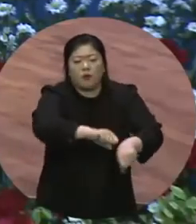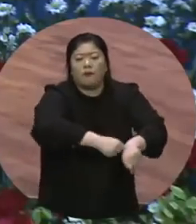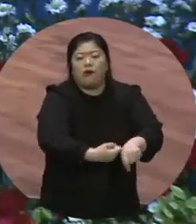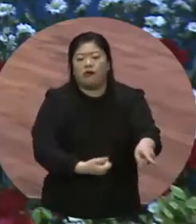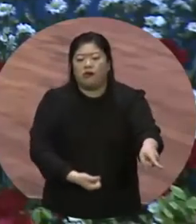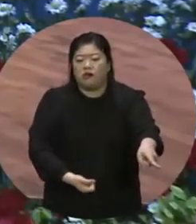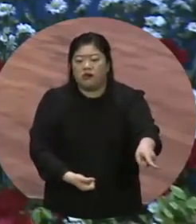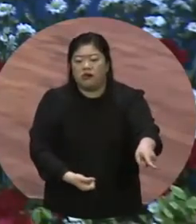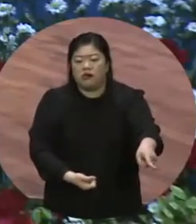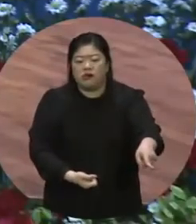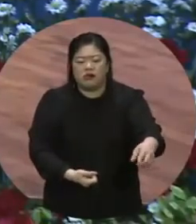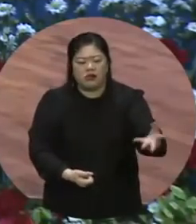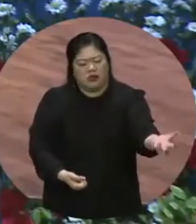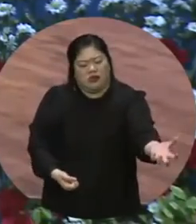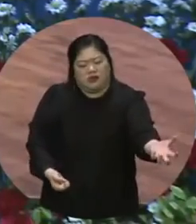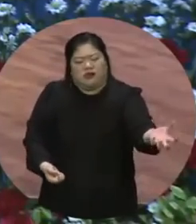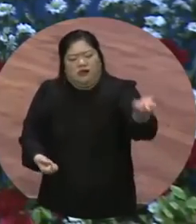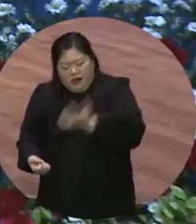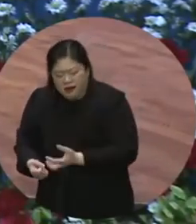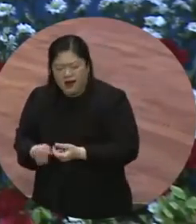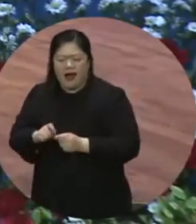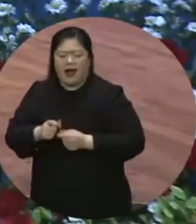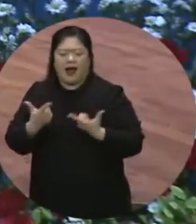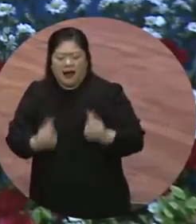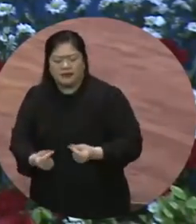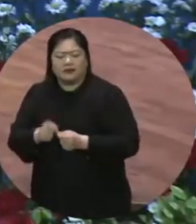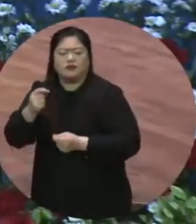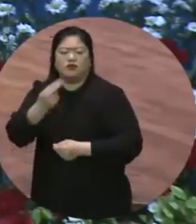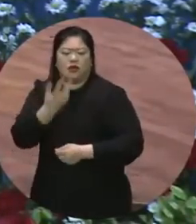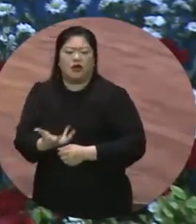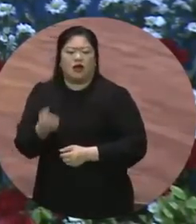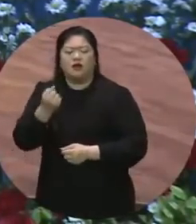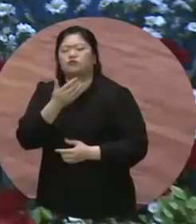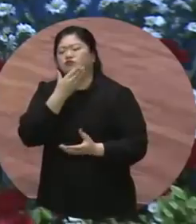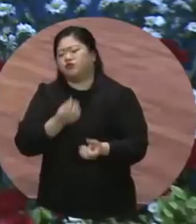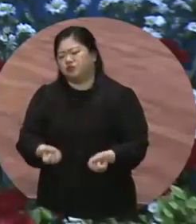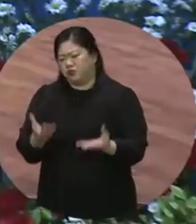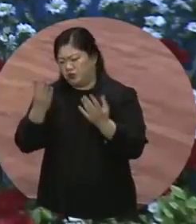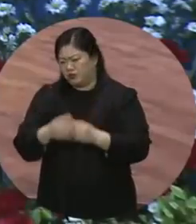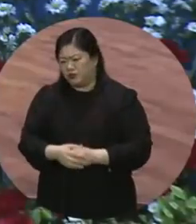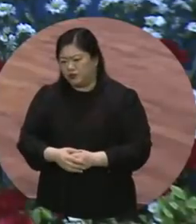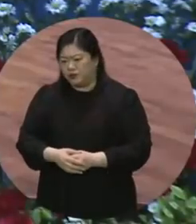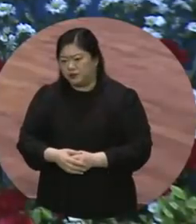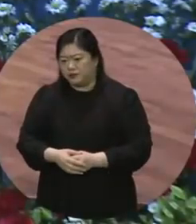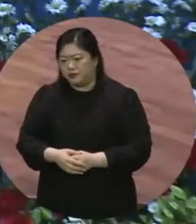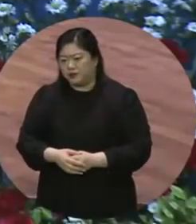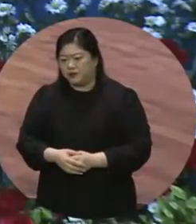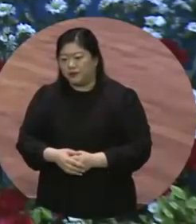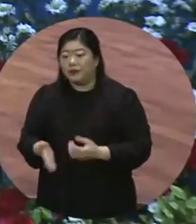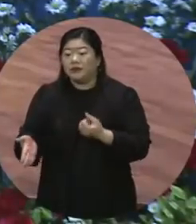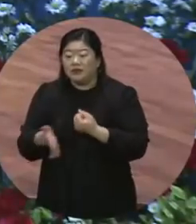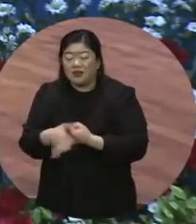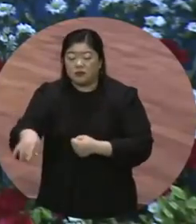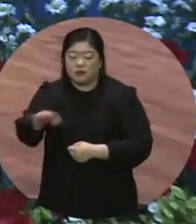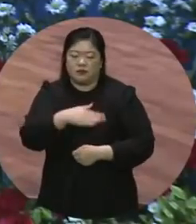길로 인도하는 이것이 최고의 축복이란. 그래서 이것이 면류관이란 말이에요.